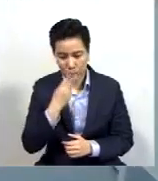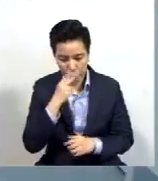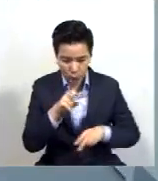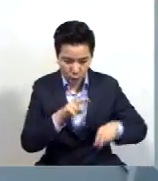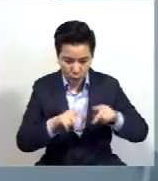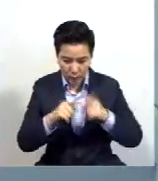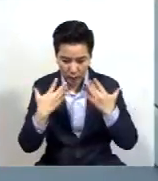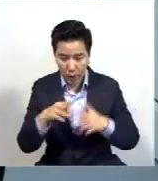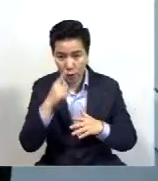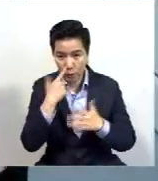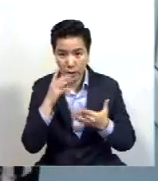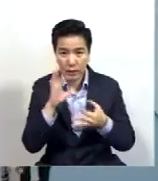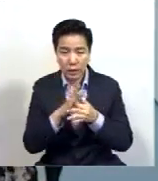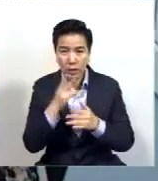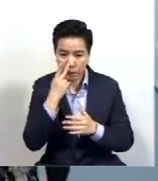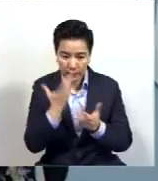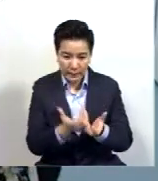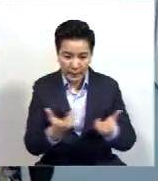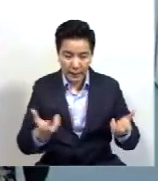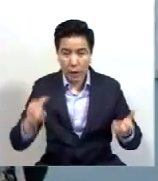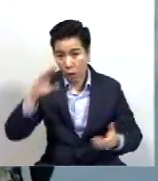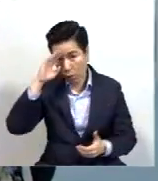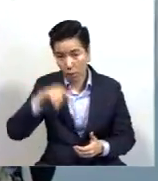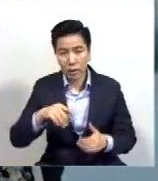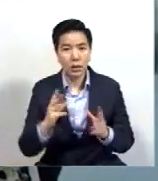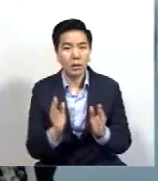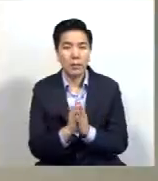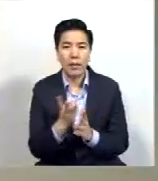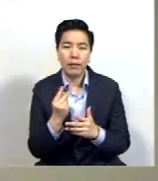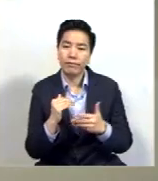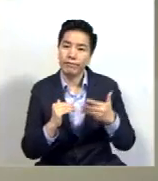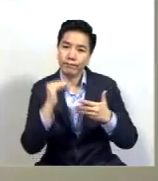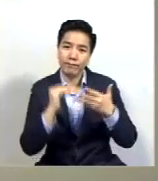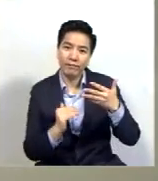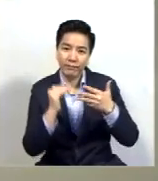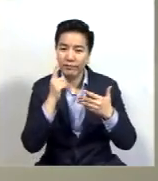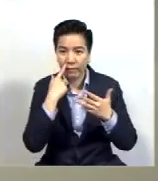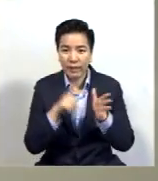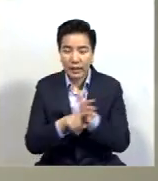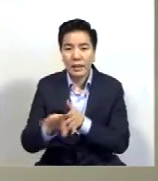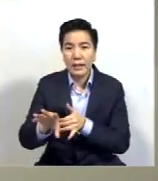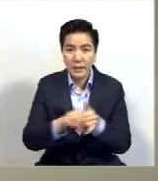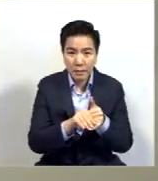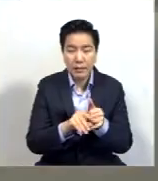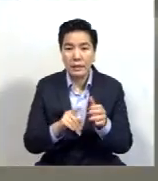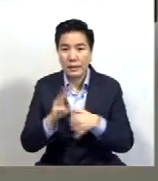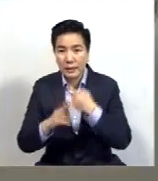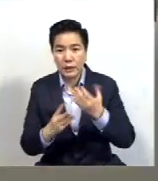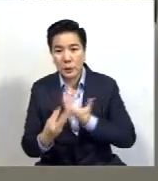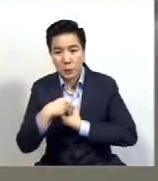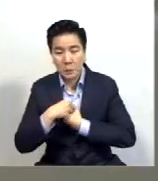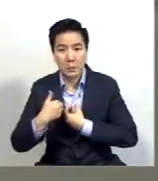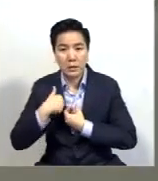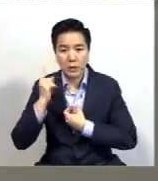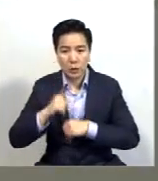องและนำมาสู่การพิสูจน์ทราบเพื่อแยกโรคนั้นเนี่ยตัวเลขมันจะไม่นิ่งได้รับเชื้อมาและมีเชื้ออยู่ในร่างกายไหมเนี่ย